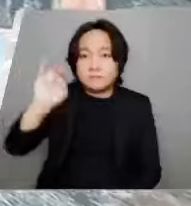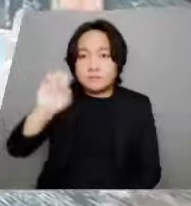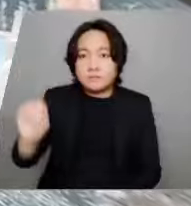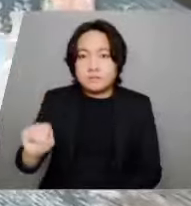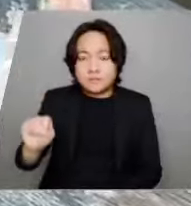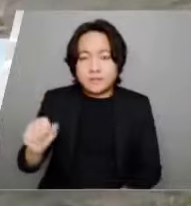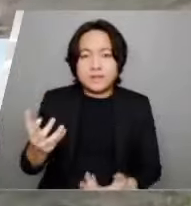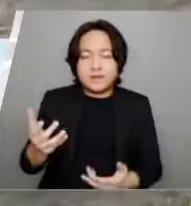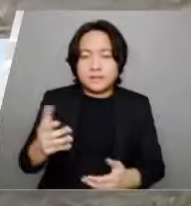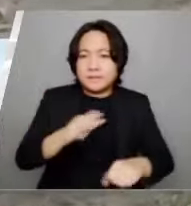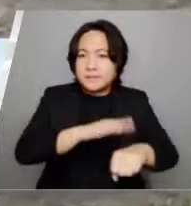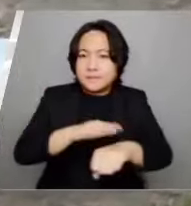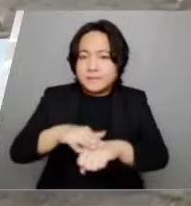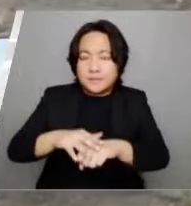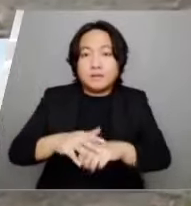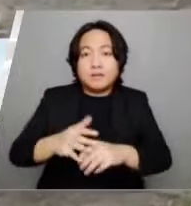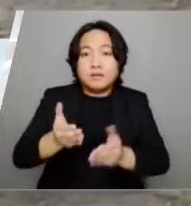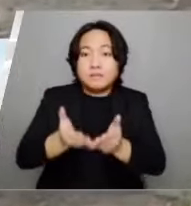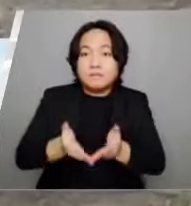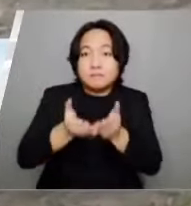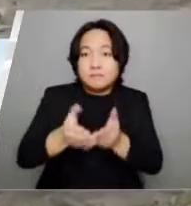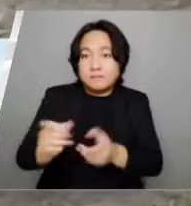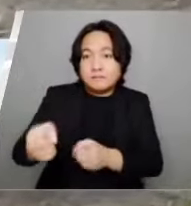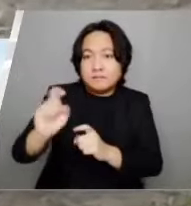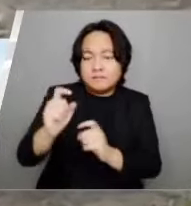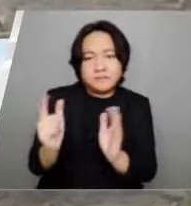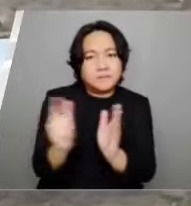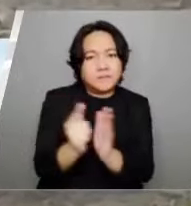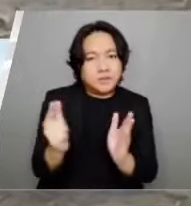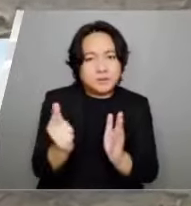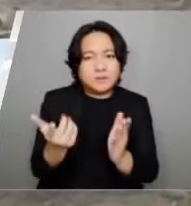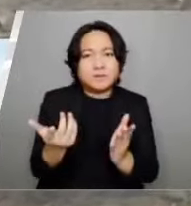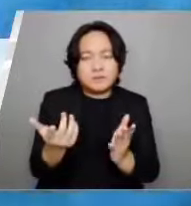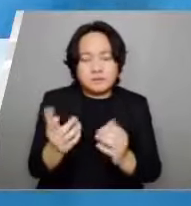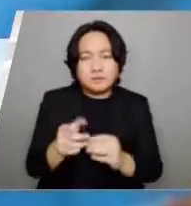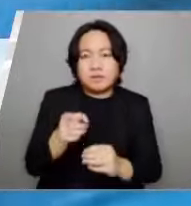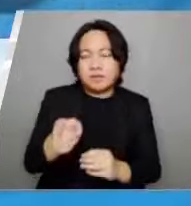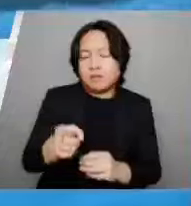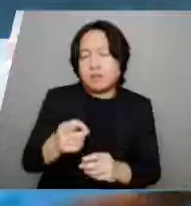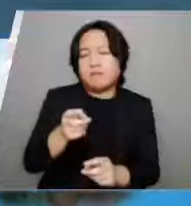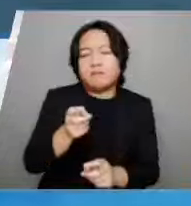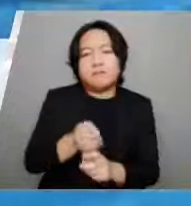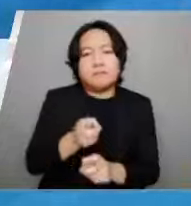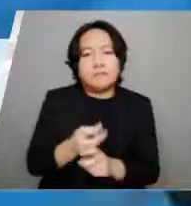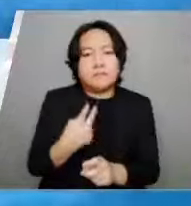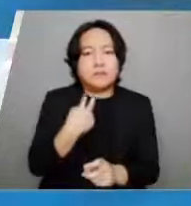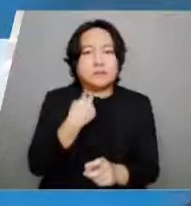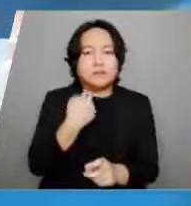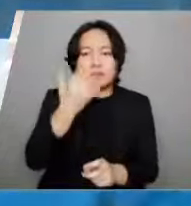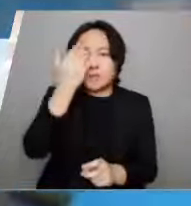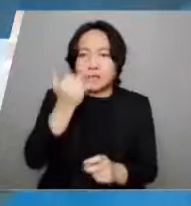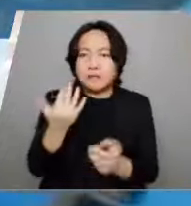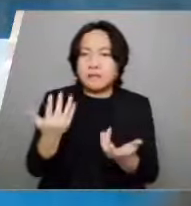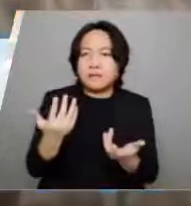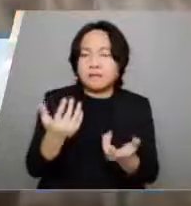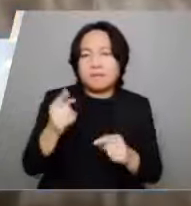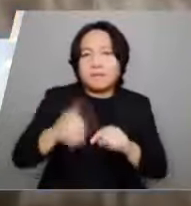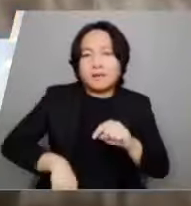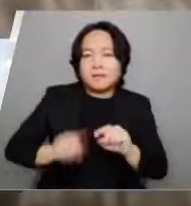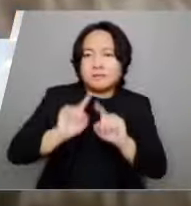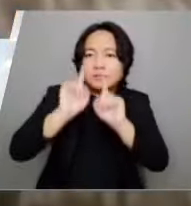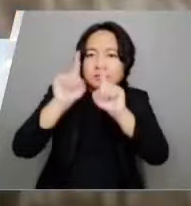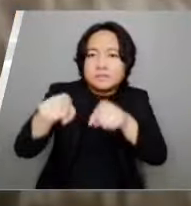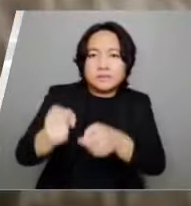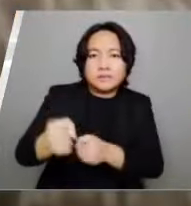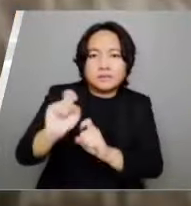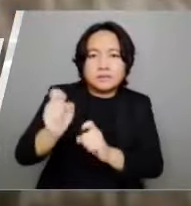mga mangingisda. Kaya ang kanilang kabuhayan apektado, lalo na't ilang araw na silang hindi makapalaot. Kasi dito